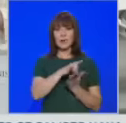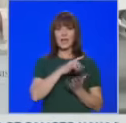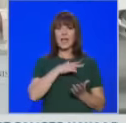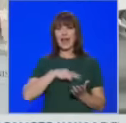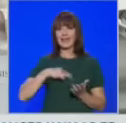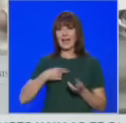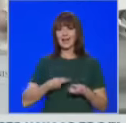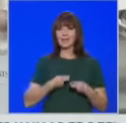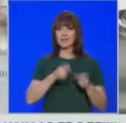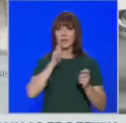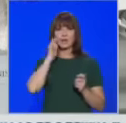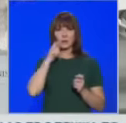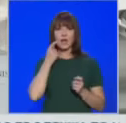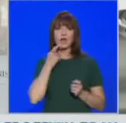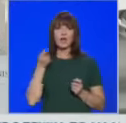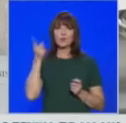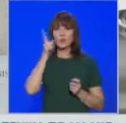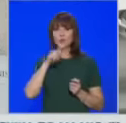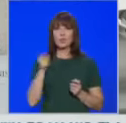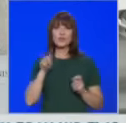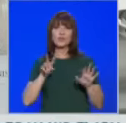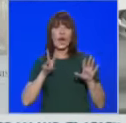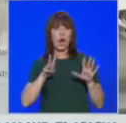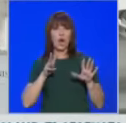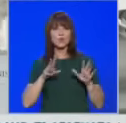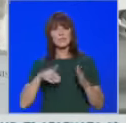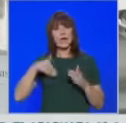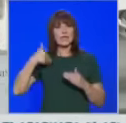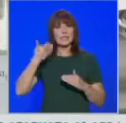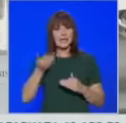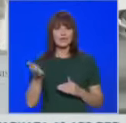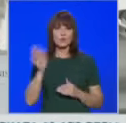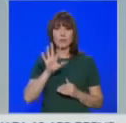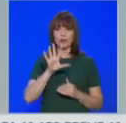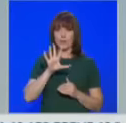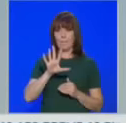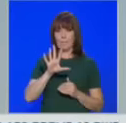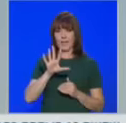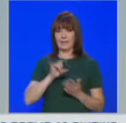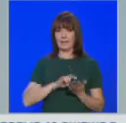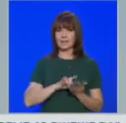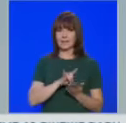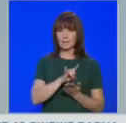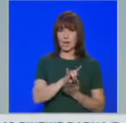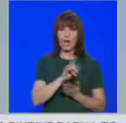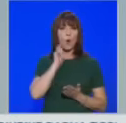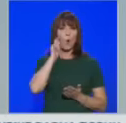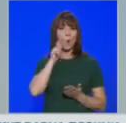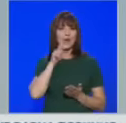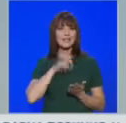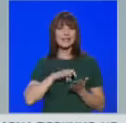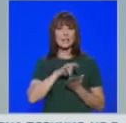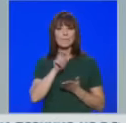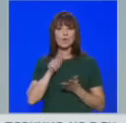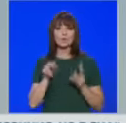Украина. Следващата година ще бъдат предоставени още 8, а последващата още 5 самолета. Украински пилоти вече се обучават